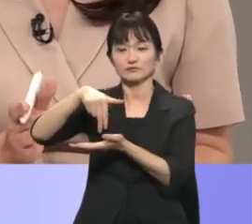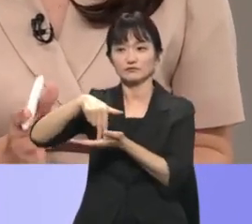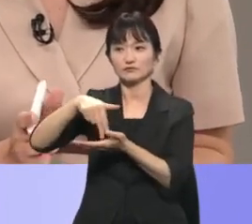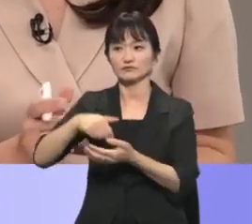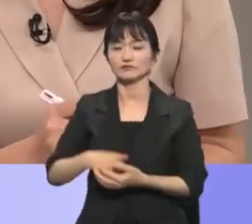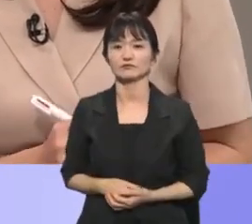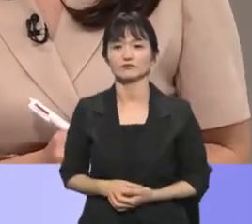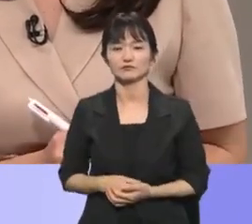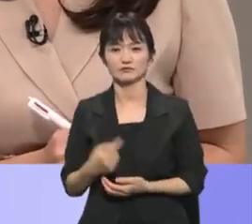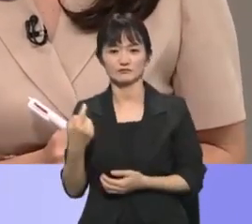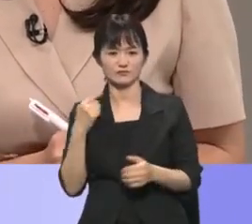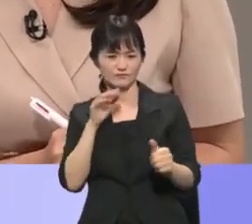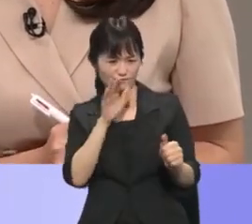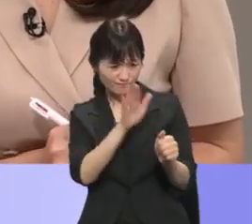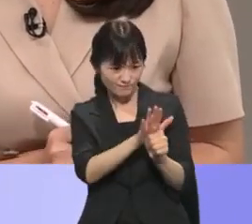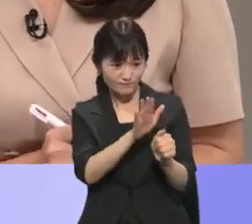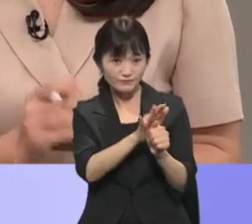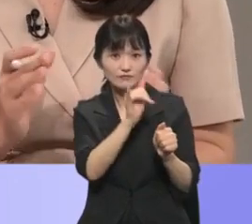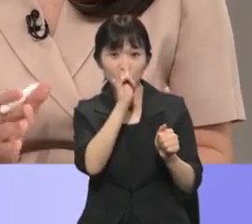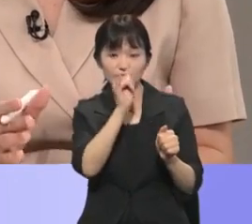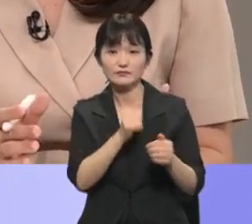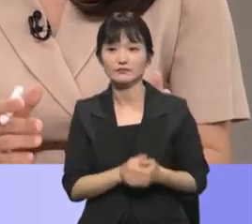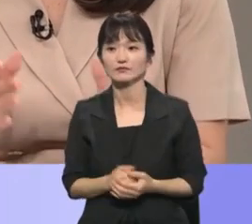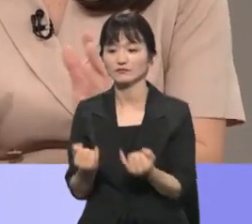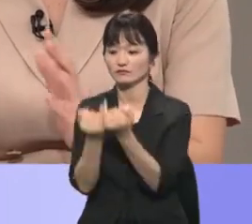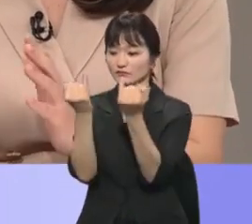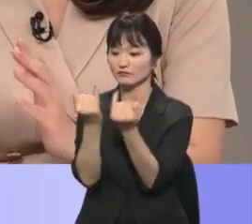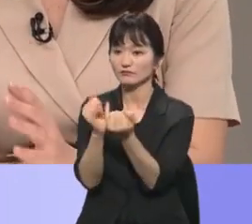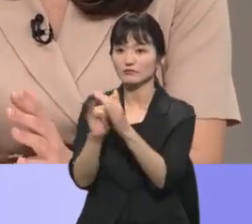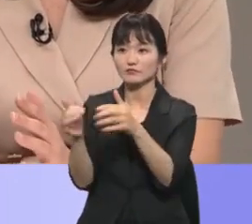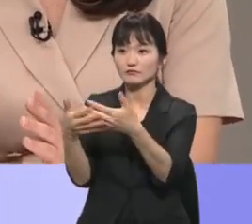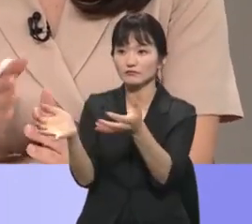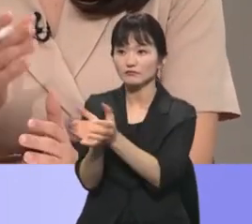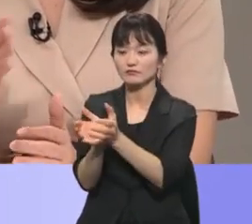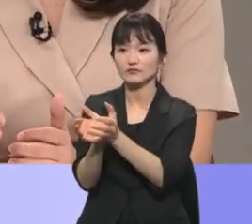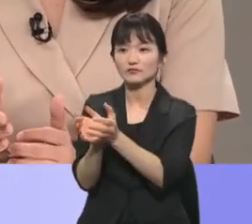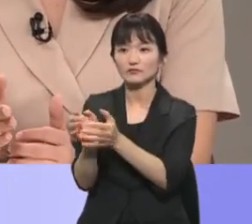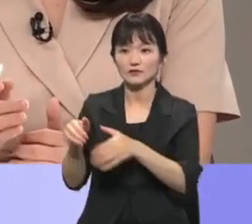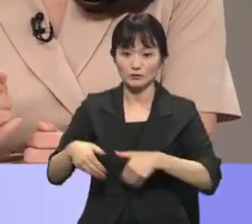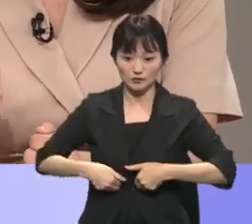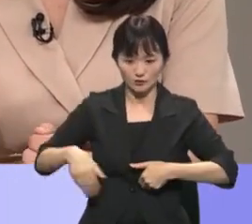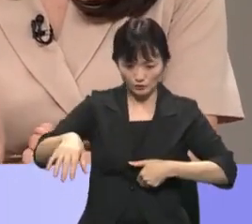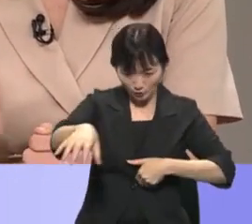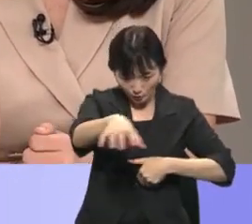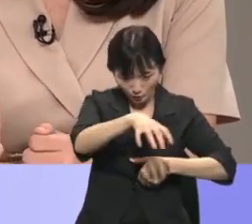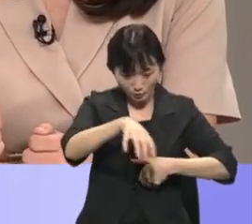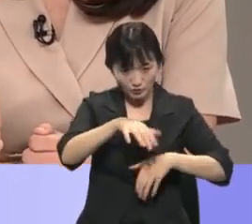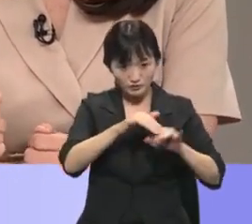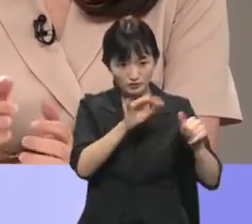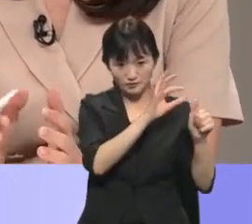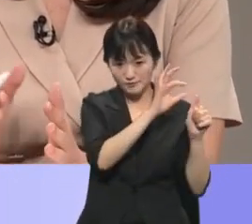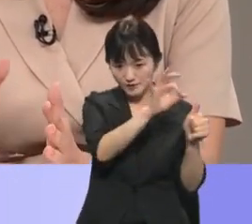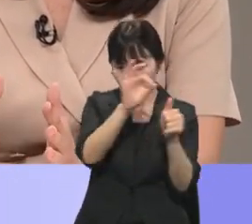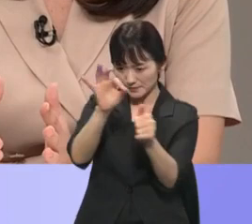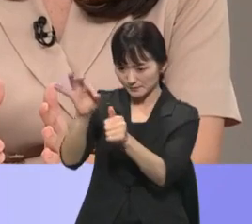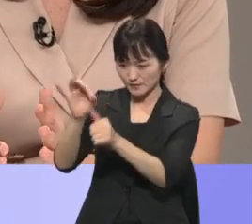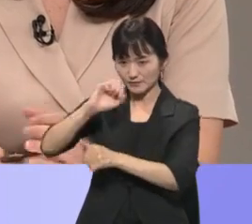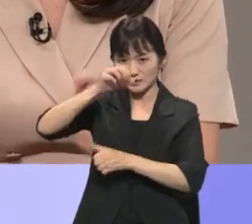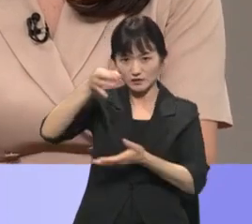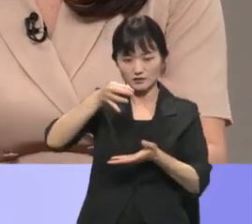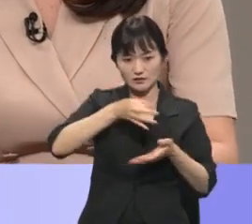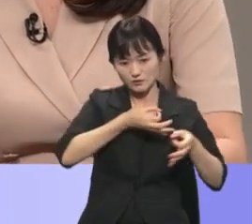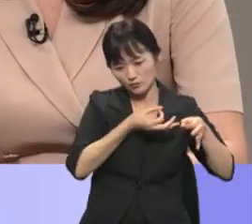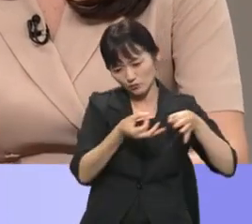서포트도 분명히 있었단 말입니다 그렇다고 한다면 여가부는 필요한 곳에 적재적소에 무언가 인력이 투입되고 예산이 쓰일 수